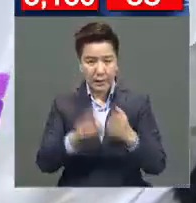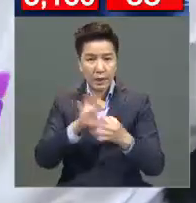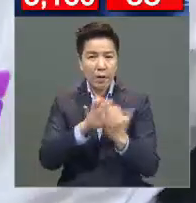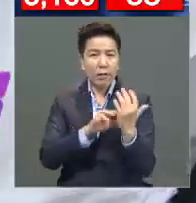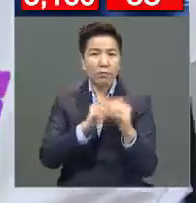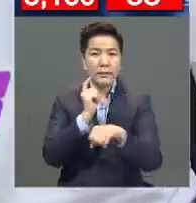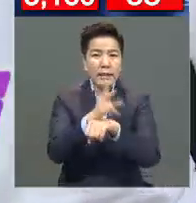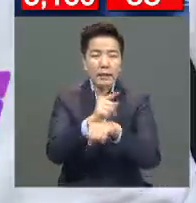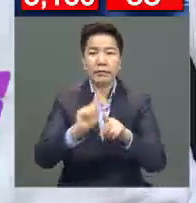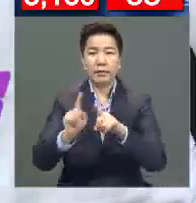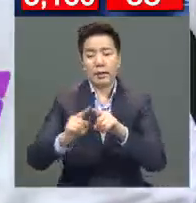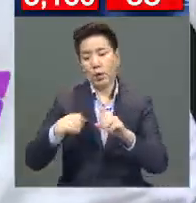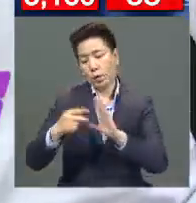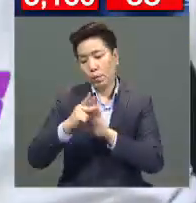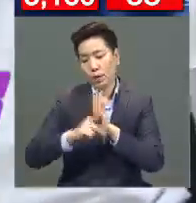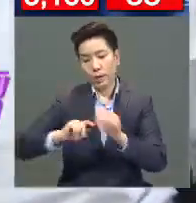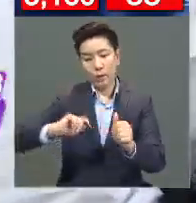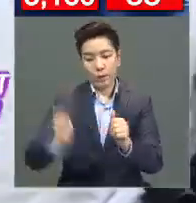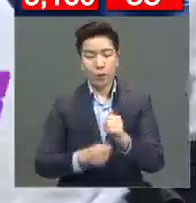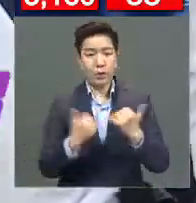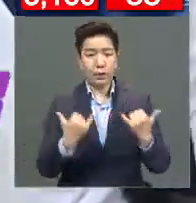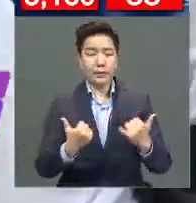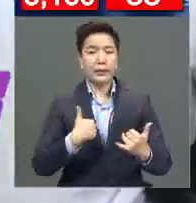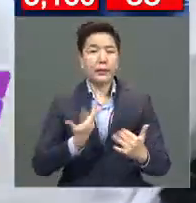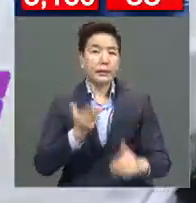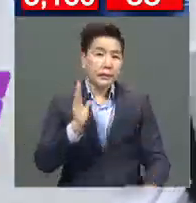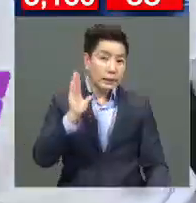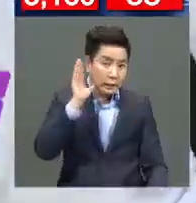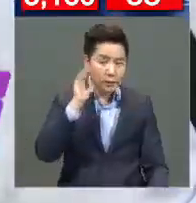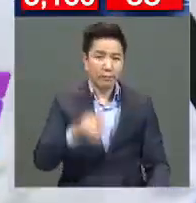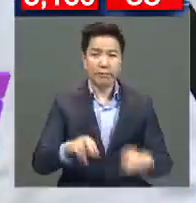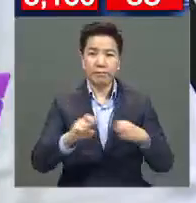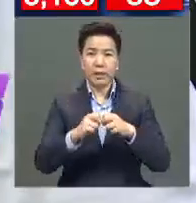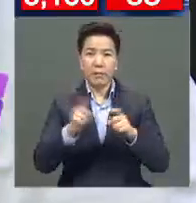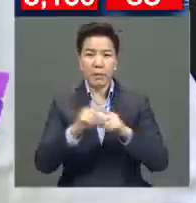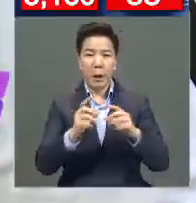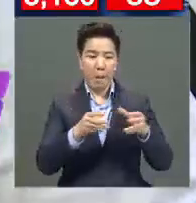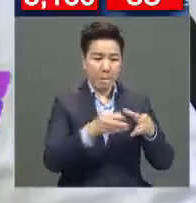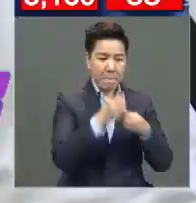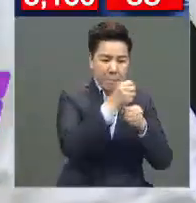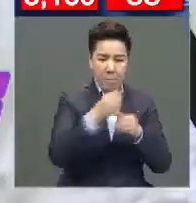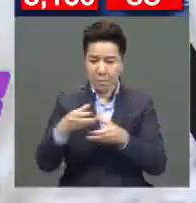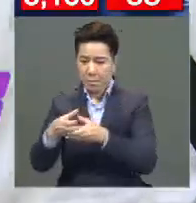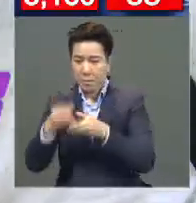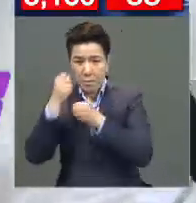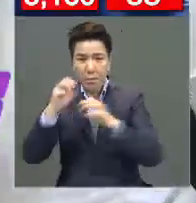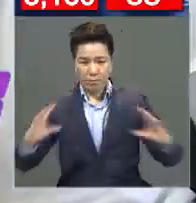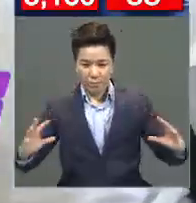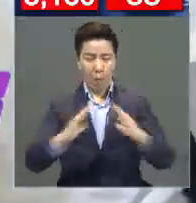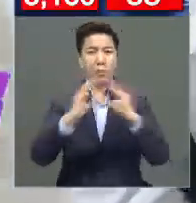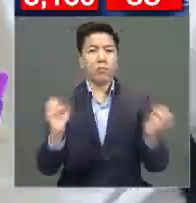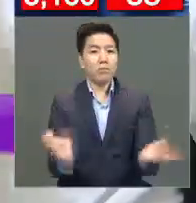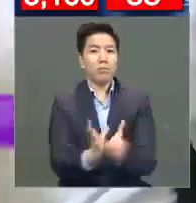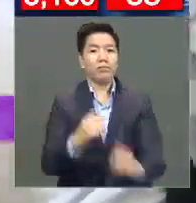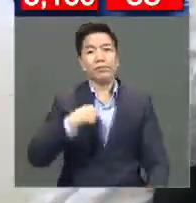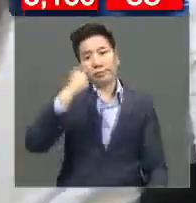อันนี้ก็ต้องดำเนินคดีตามกฎหมายและโดยส่วนตัวเชื่อว่าจะไม่เกิดเหตุการณ์ม็อบชนม็อบเพราะจะเป็นการสร้างความ